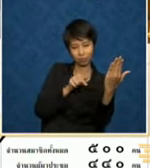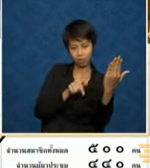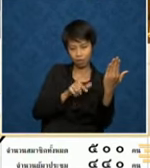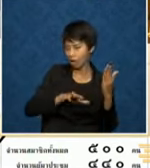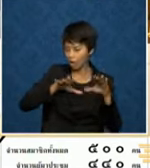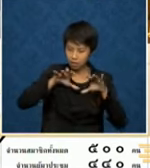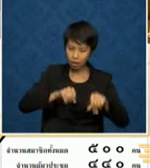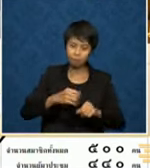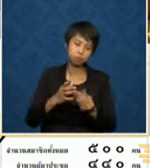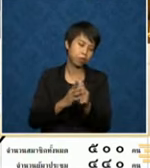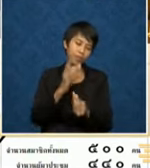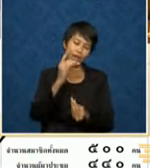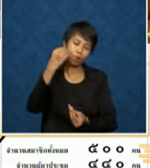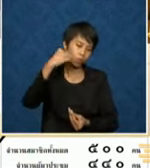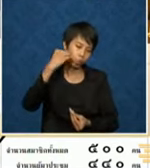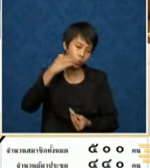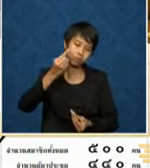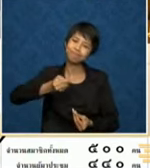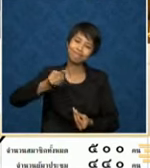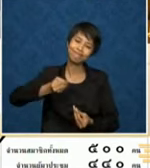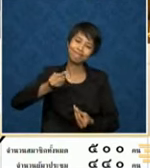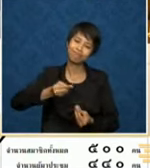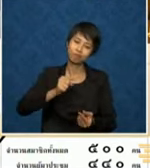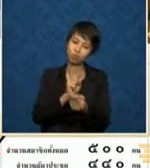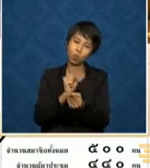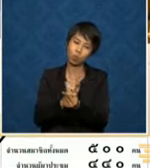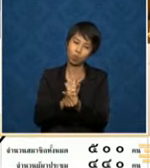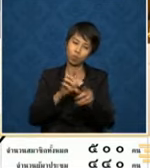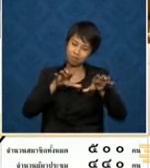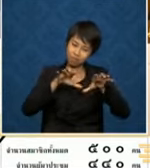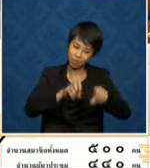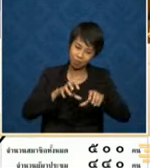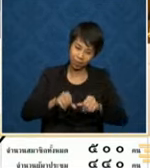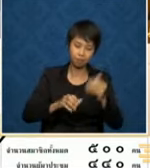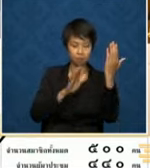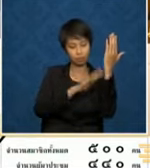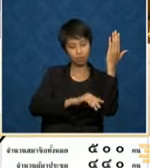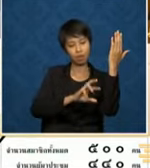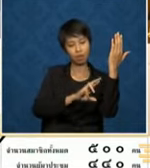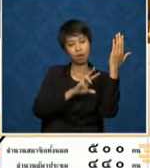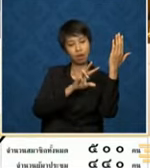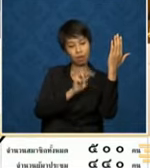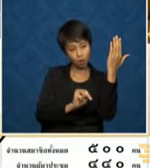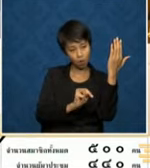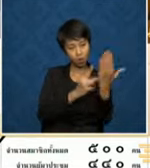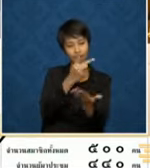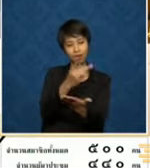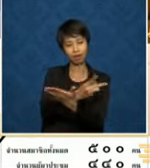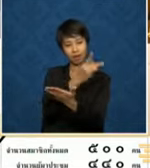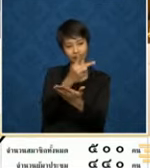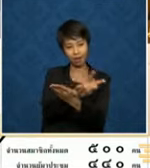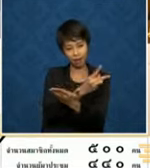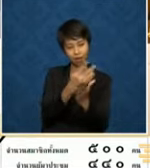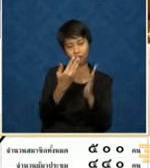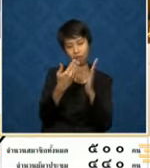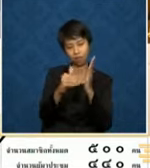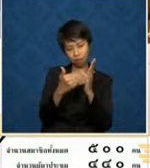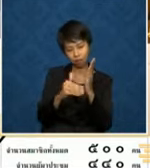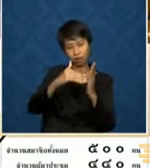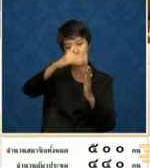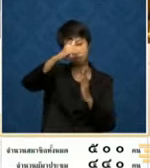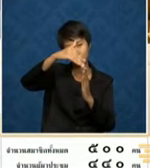าทิตย์ครับผลงานชัดเจนว่าเราจับทุกอาทิตย์ทั้งจังหวัดระนองกาญจนบุรีหรือจังหวัดแถบอีสานและเหนือ